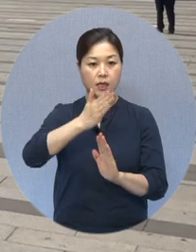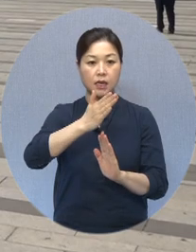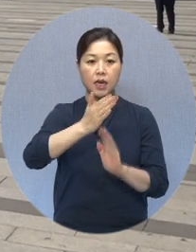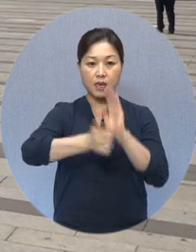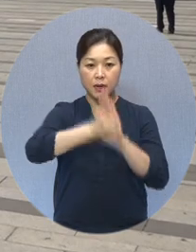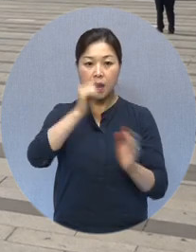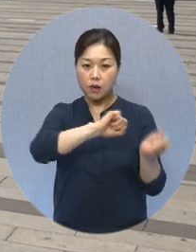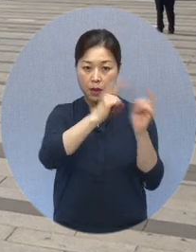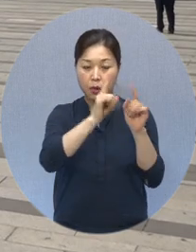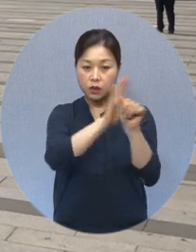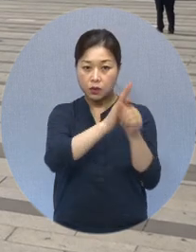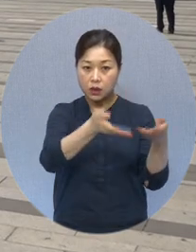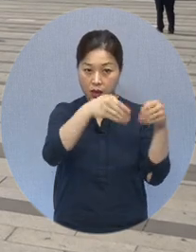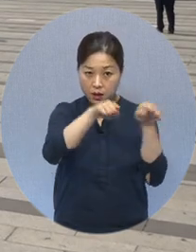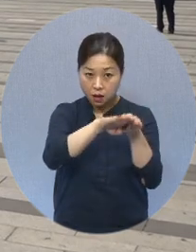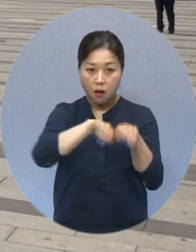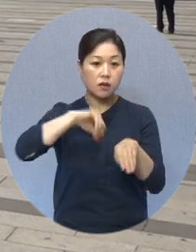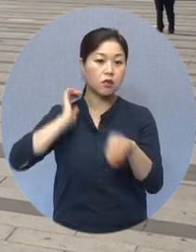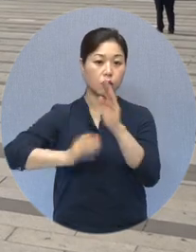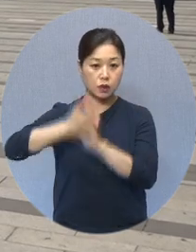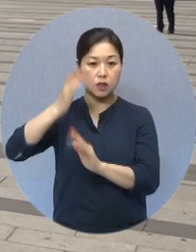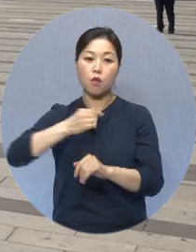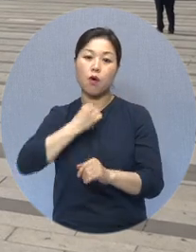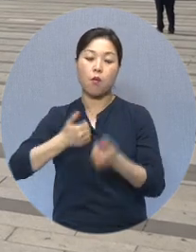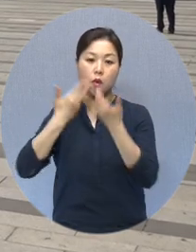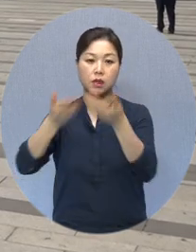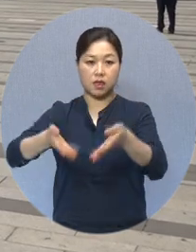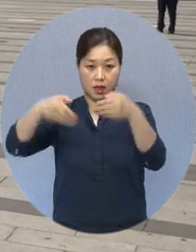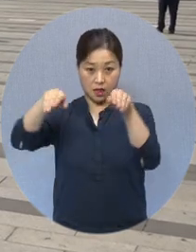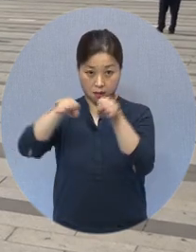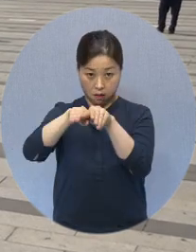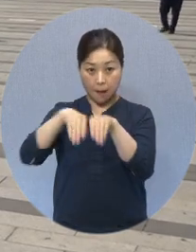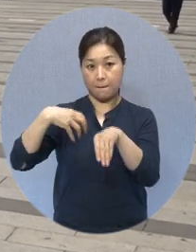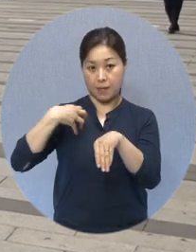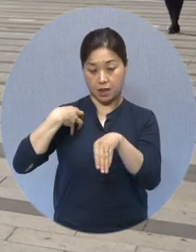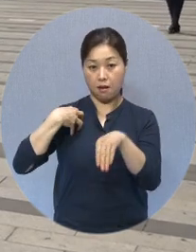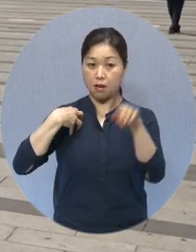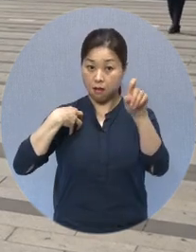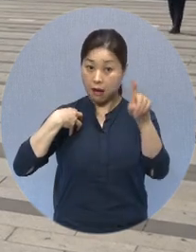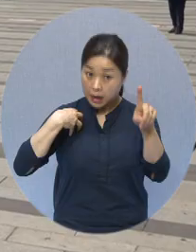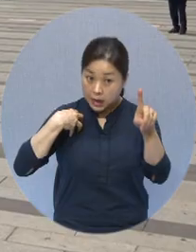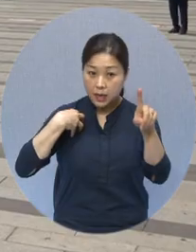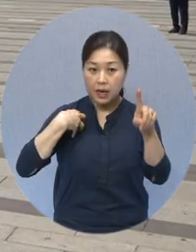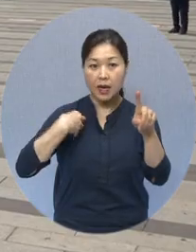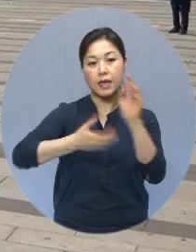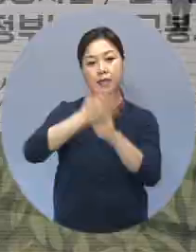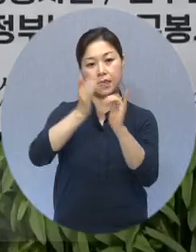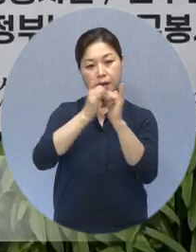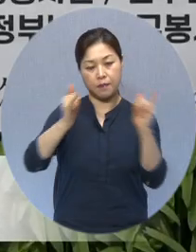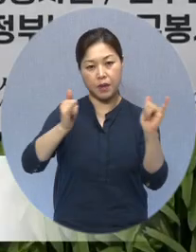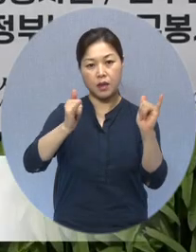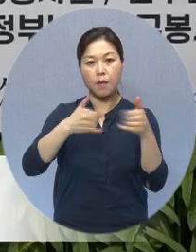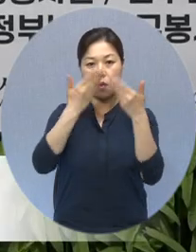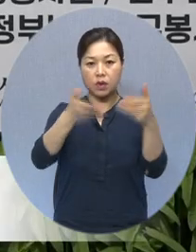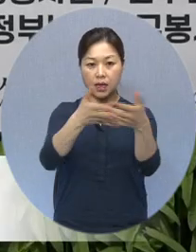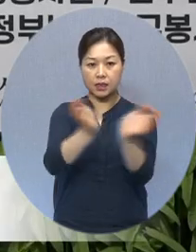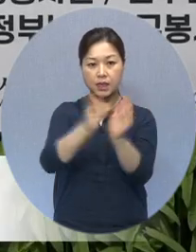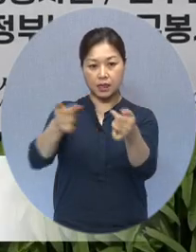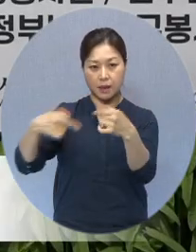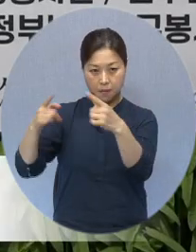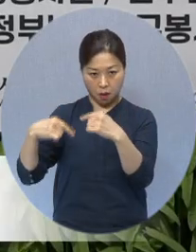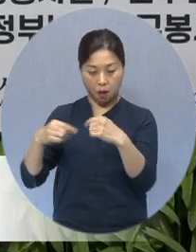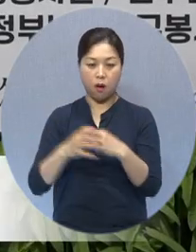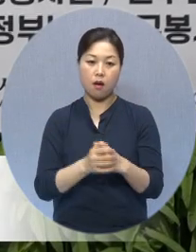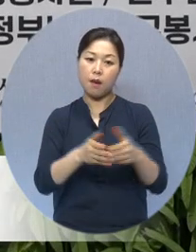희망회복지원센터와 의정부시 자원봉사센터가 주관해 11개의 시민봉사단체가 참여했습니다. 발대식을